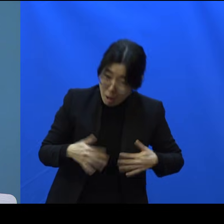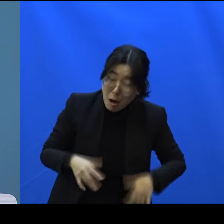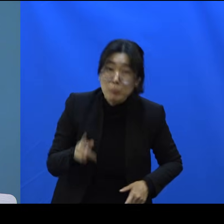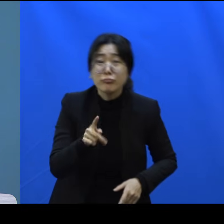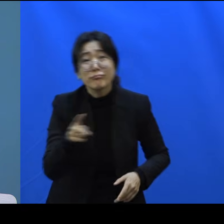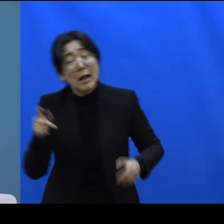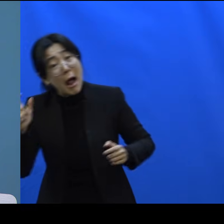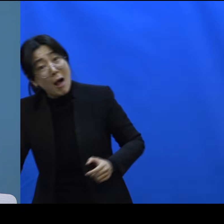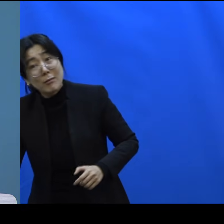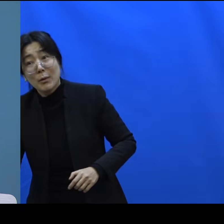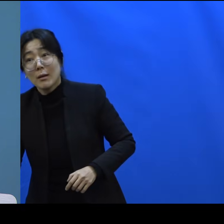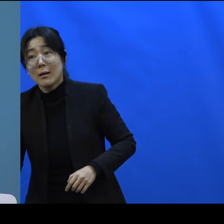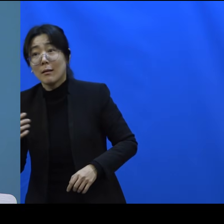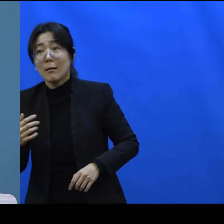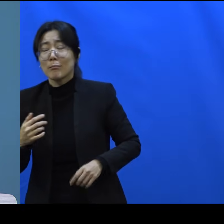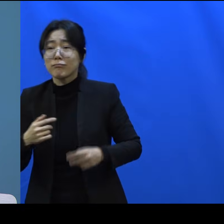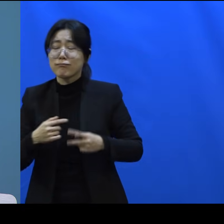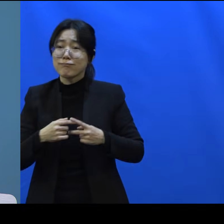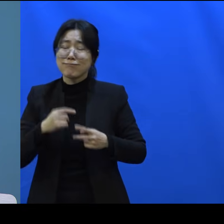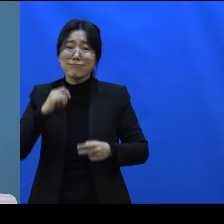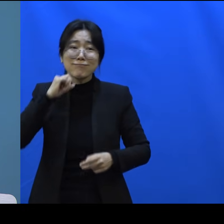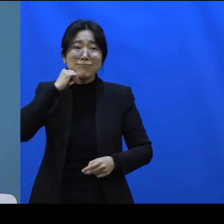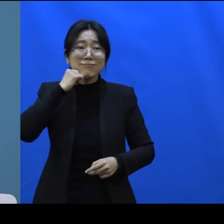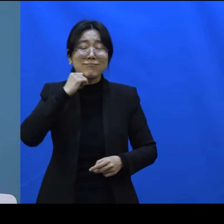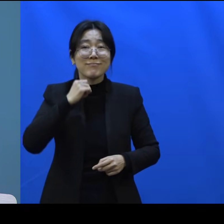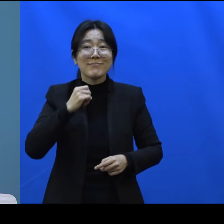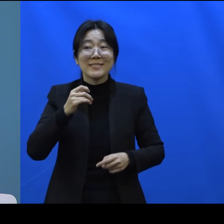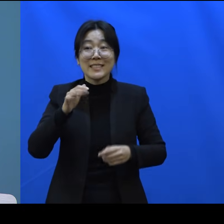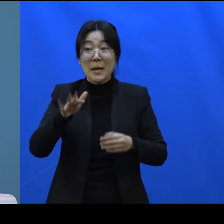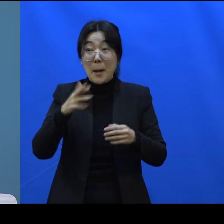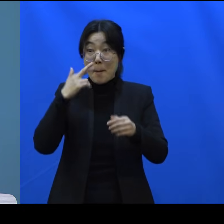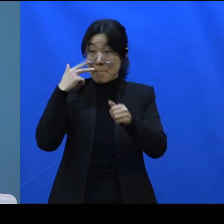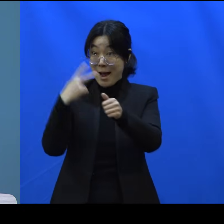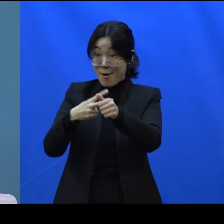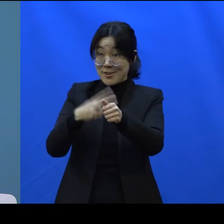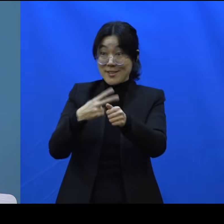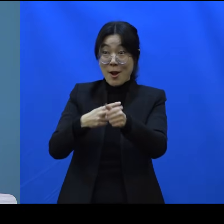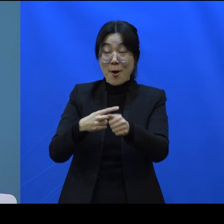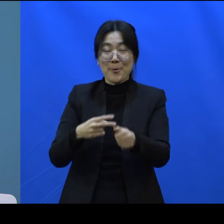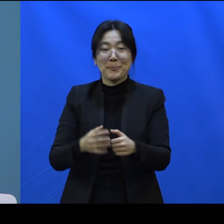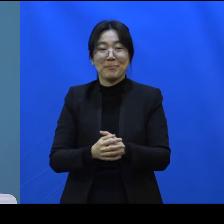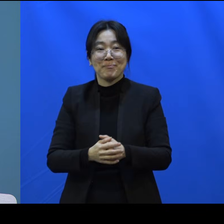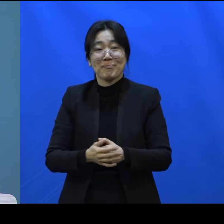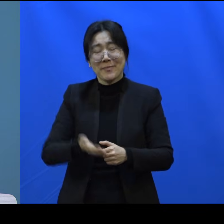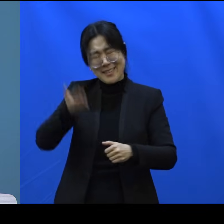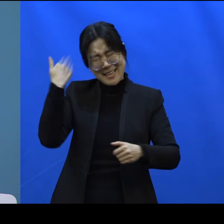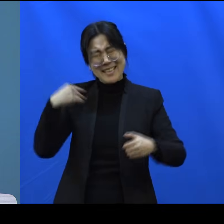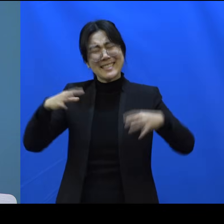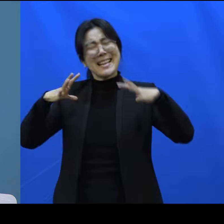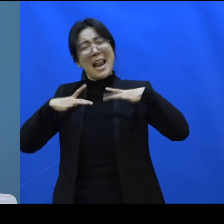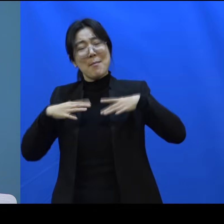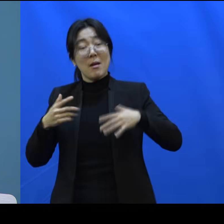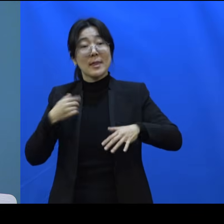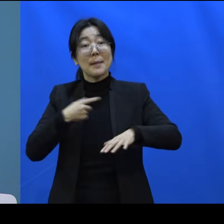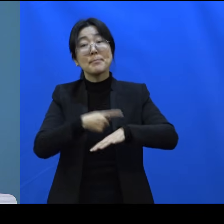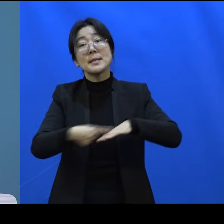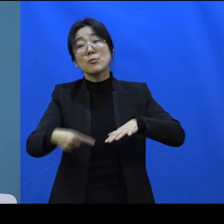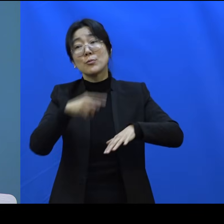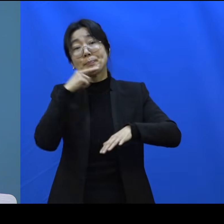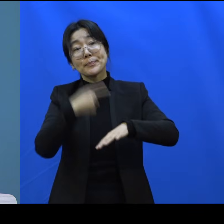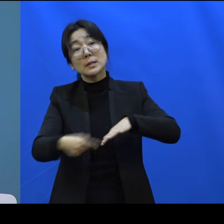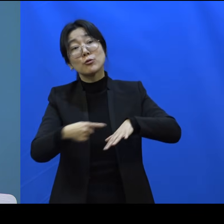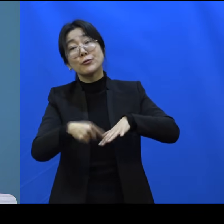이게 역설적인 거잖아. 자, 바울이 이전에는 자기가 굉장히 많이 자랑을 했어. 혈통적인